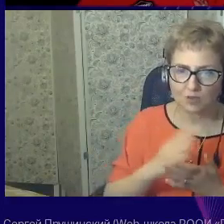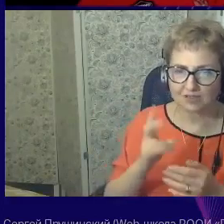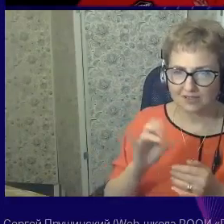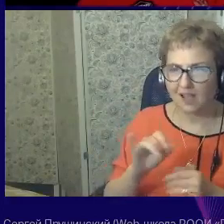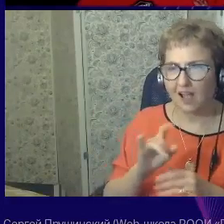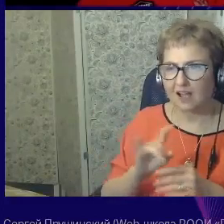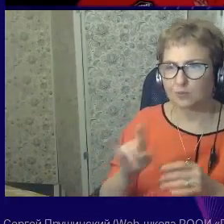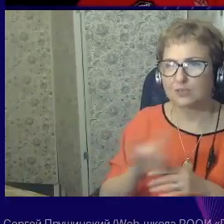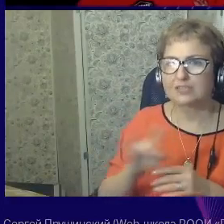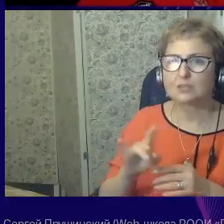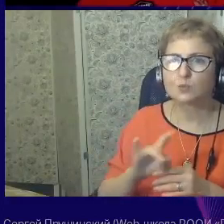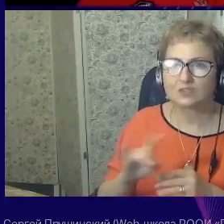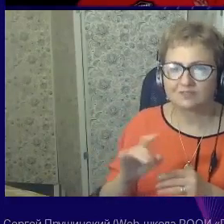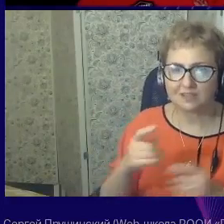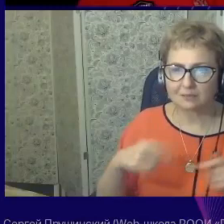искусственном объекте.